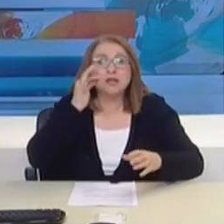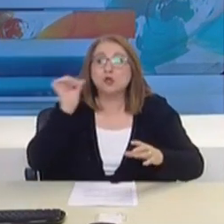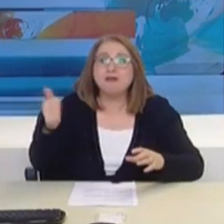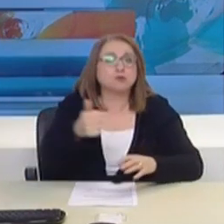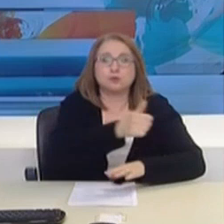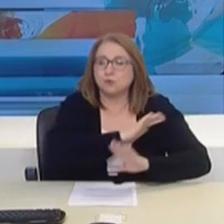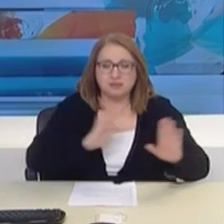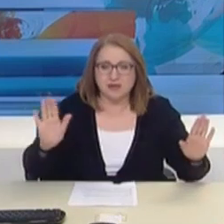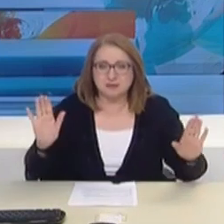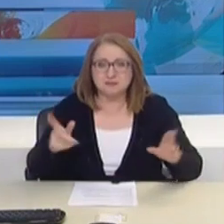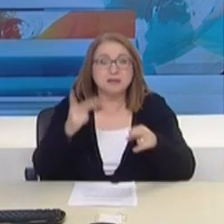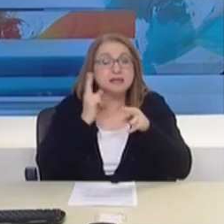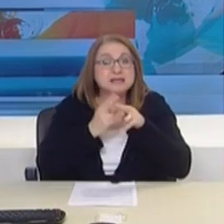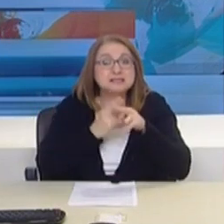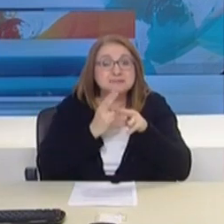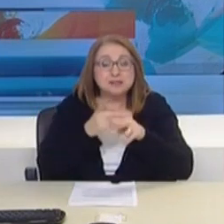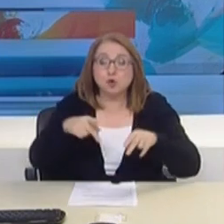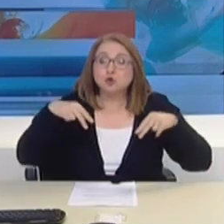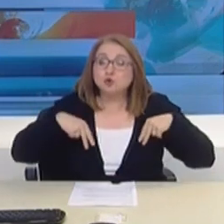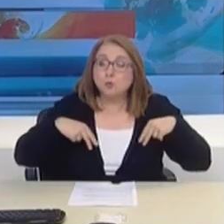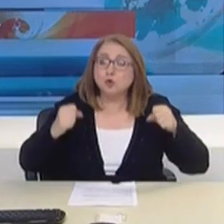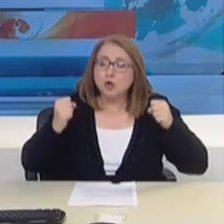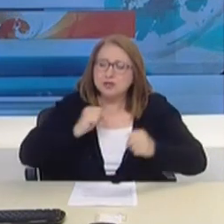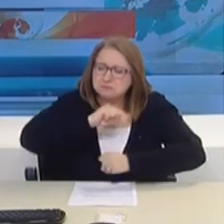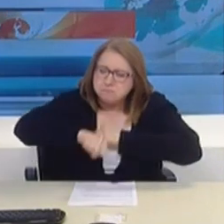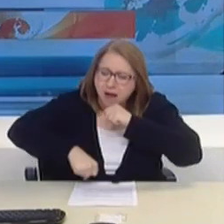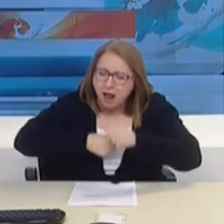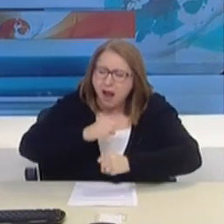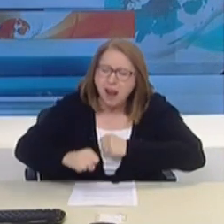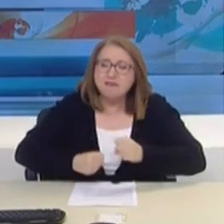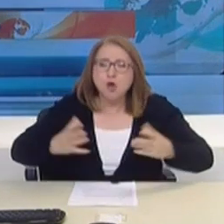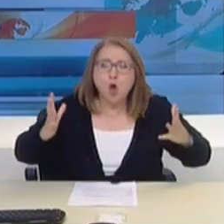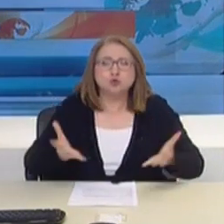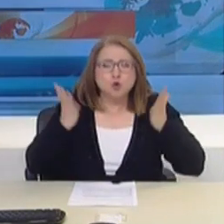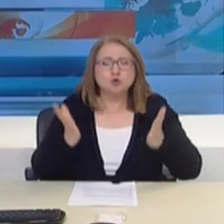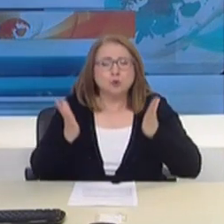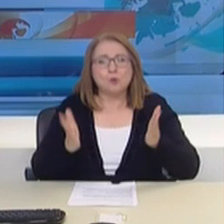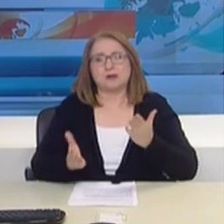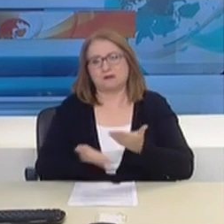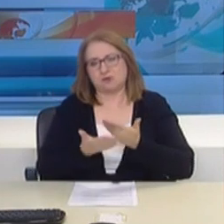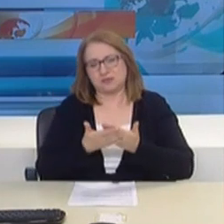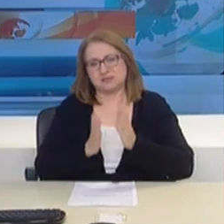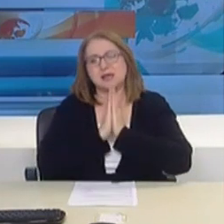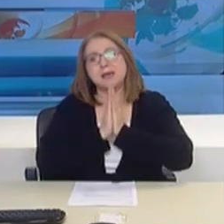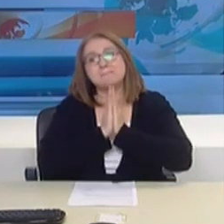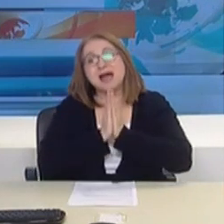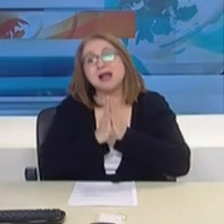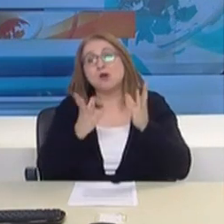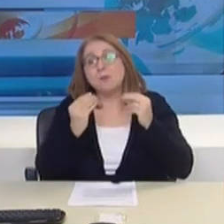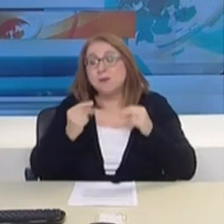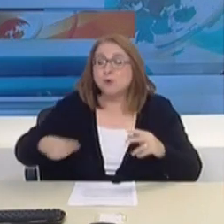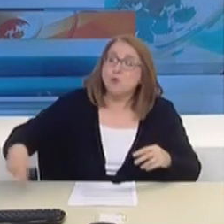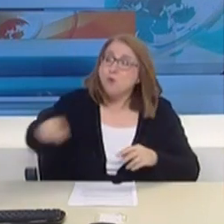μας τις δυνάμεις. Θα ήθελα να ζητήσω για μία ακόμη φορά από όλους τους Έλληνες να επιδείξουν